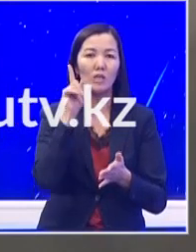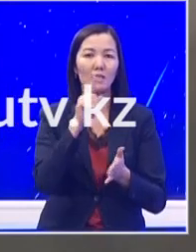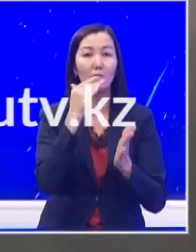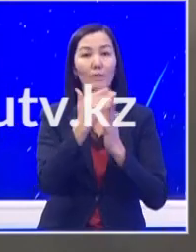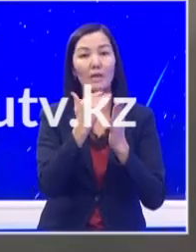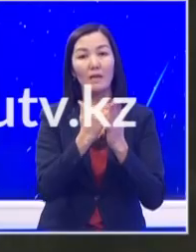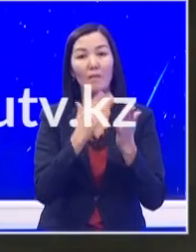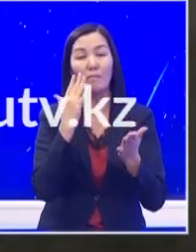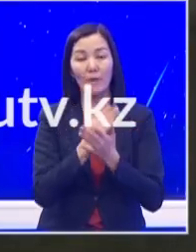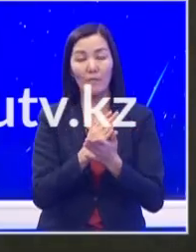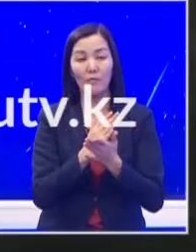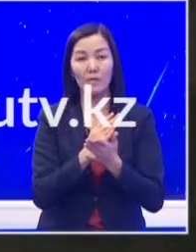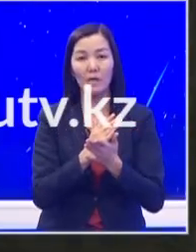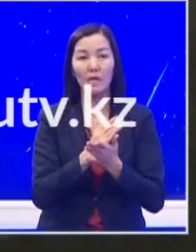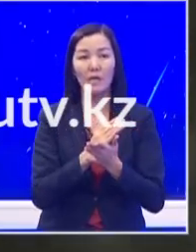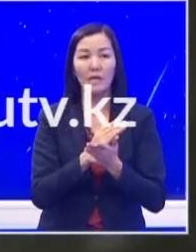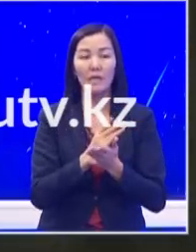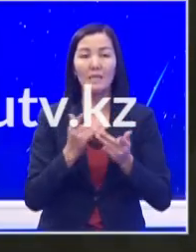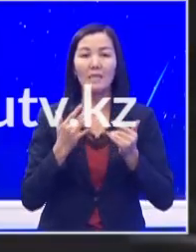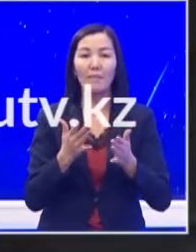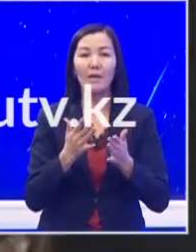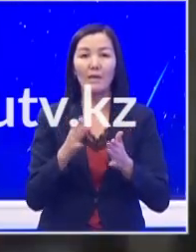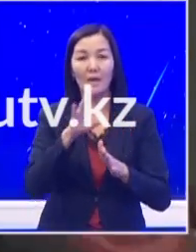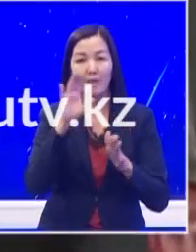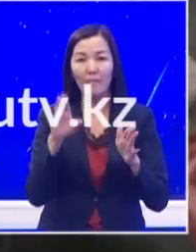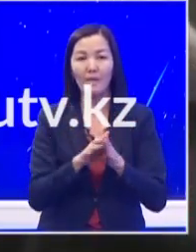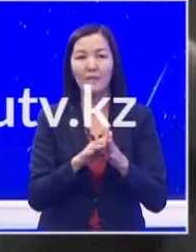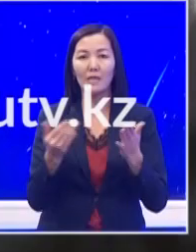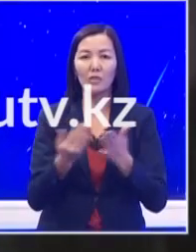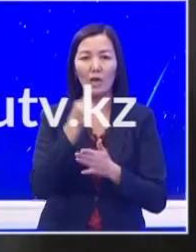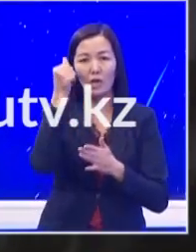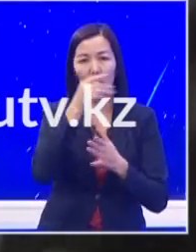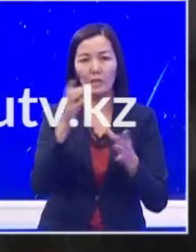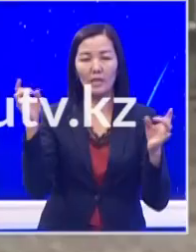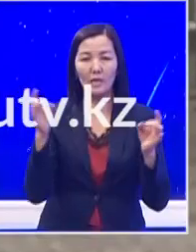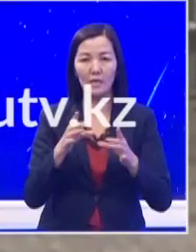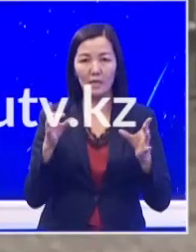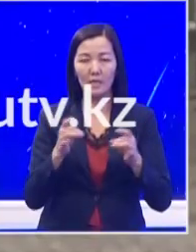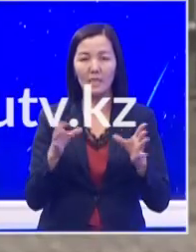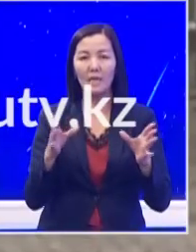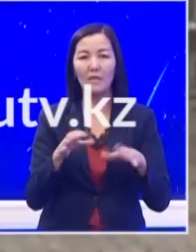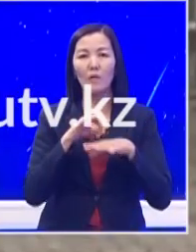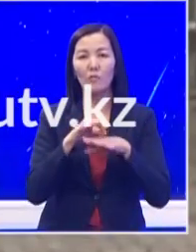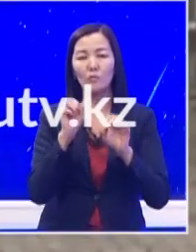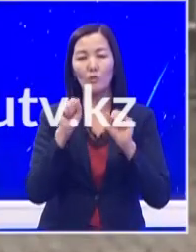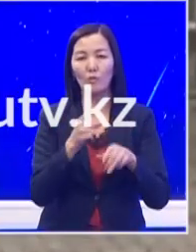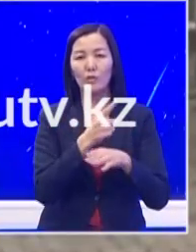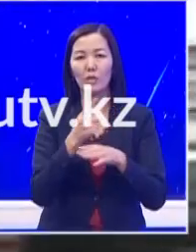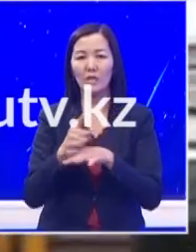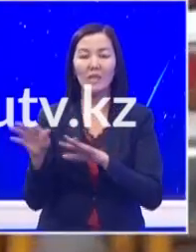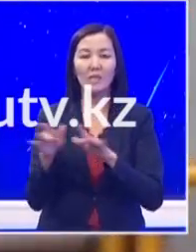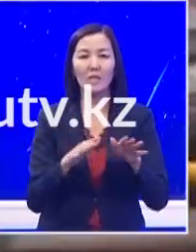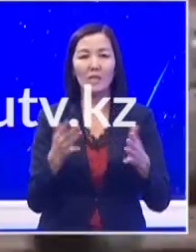мәртебесі болған жағдайда және санитарлық карантиндік талаптарын сақтағанда ғана жаңа жылдық кештер өткізе алады. Әр өңірдегі шектеу шаралары қандай